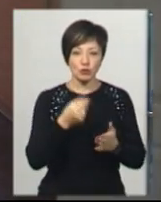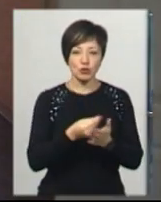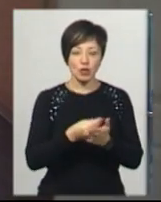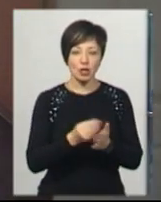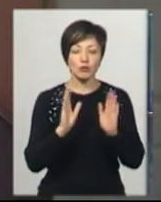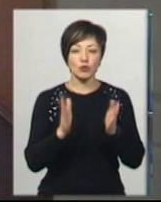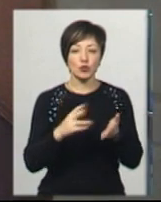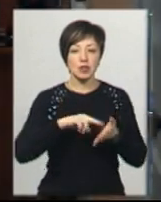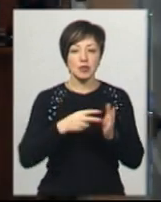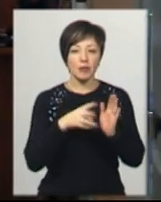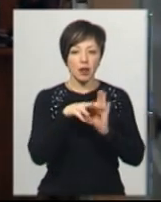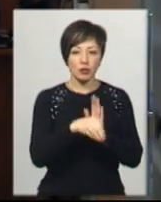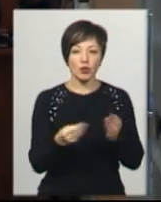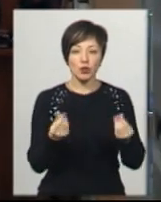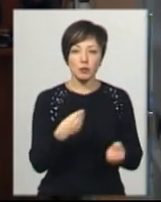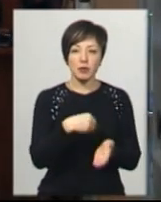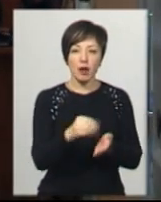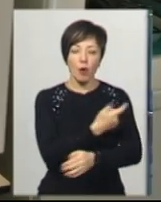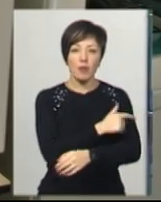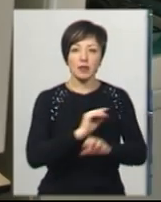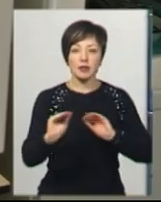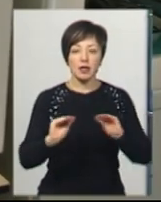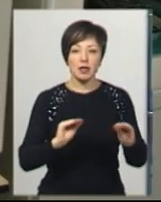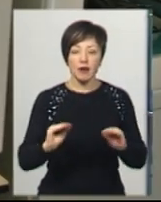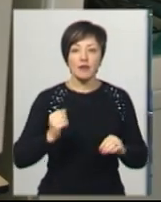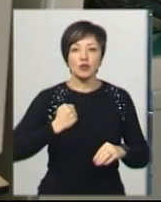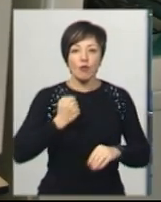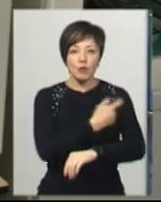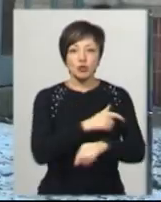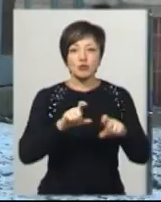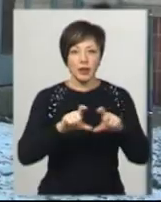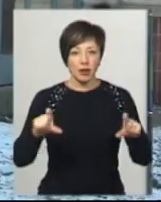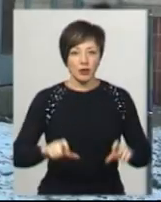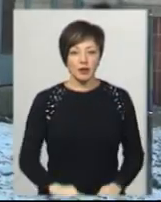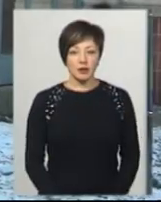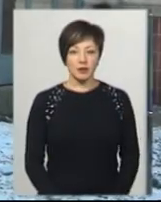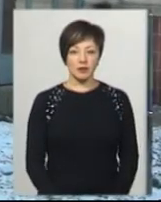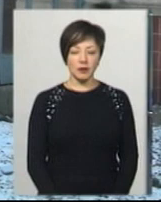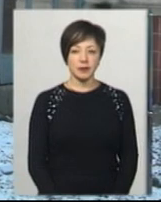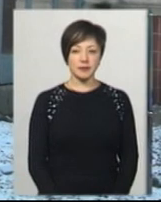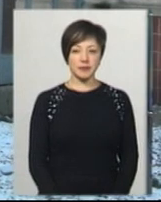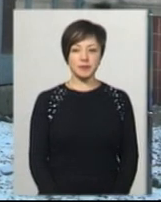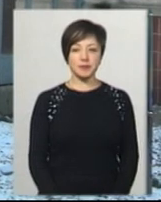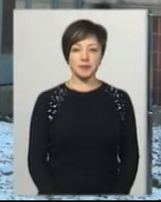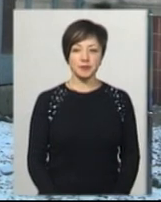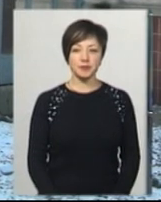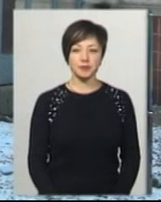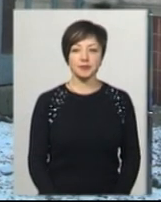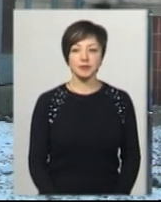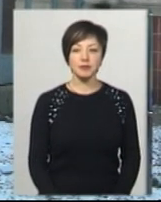міста будуть заплановані кошти на придбання медичного обладнання в військовому шпиталю. Тетяна Ворожцова, Юрій Чорний. Новини на Суспільному.